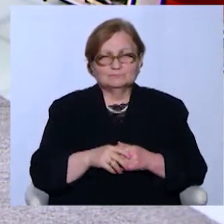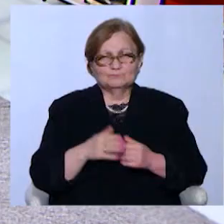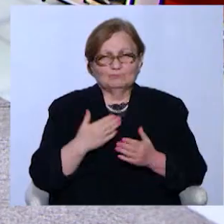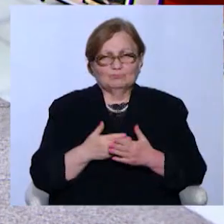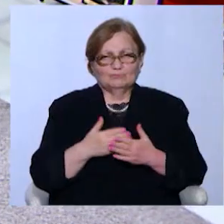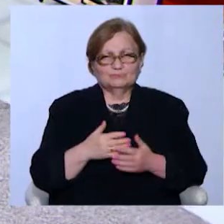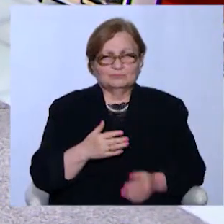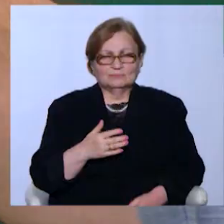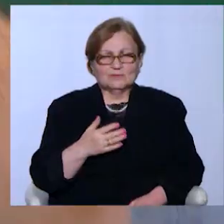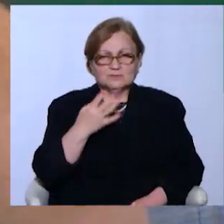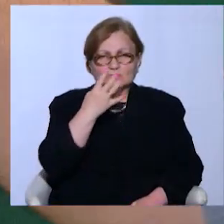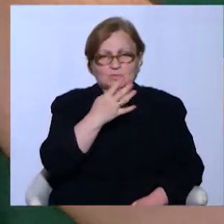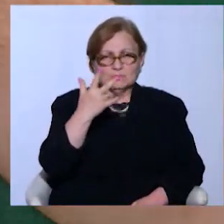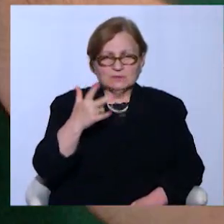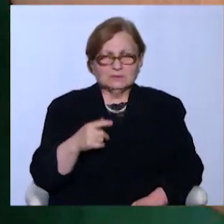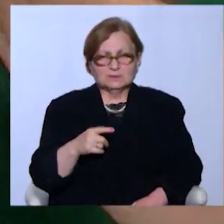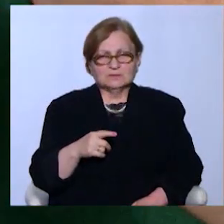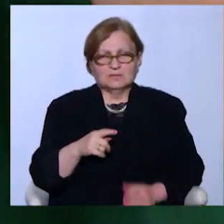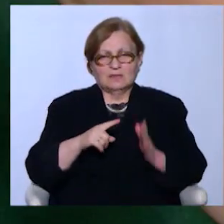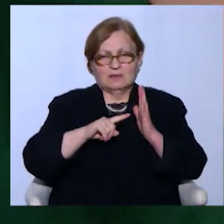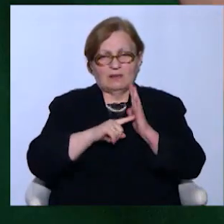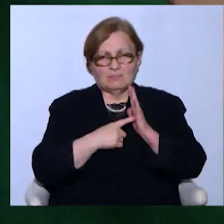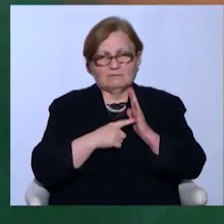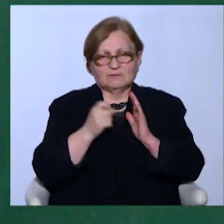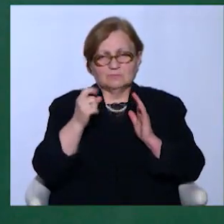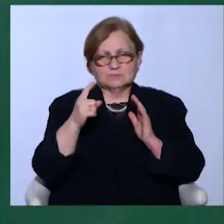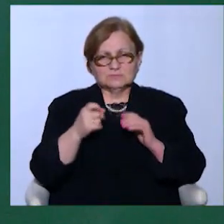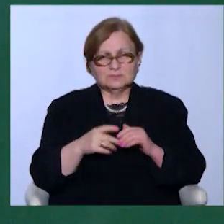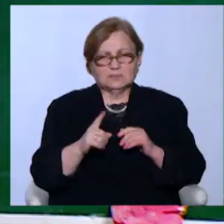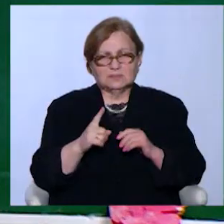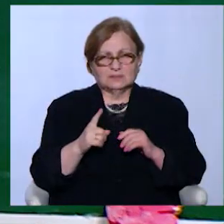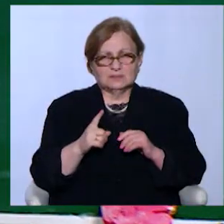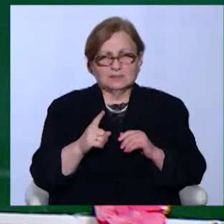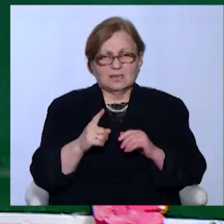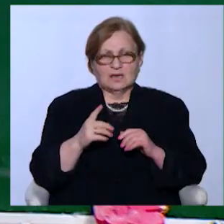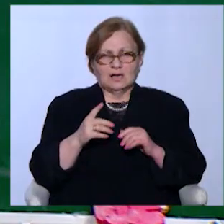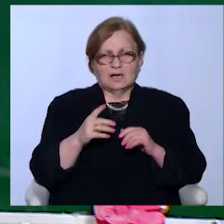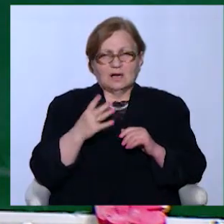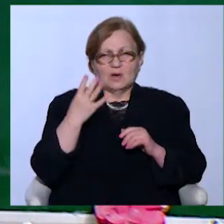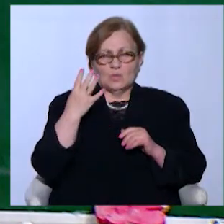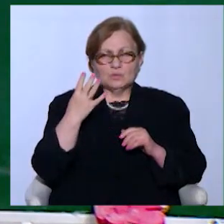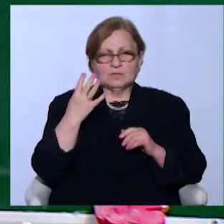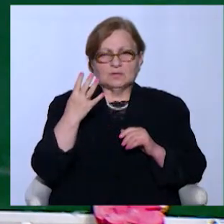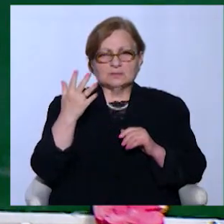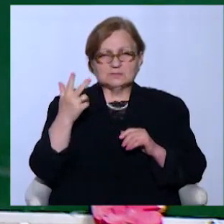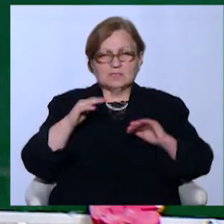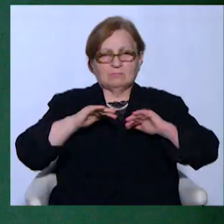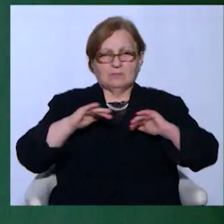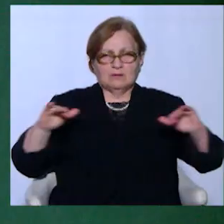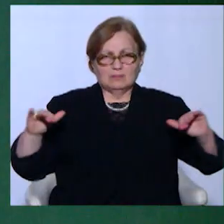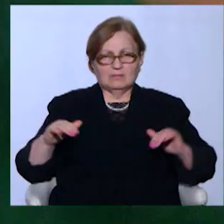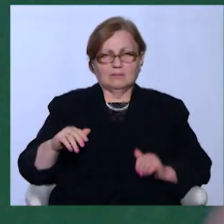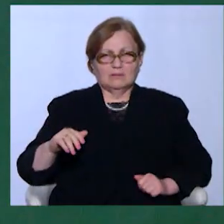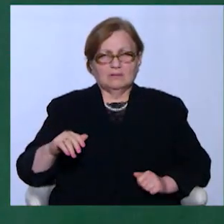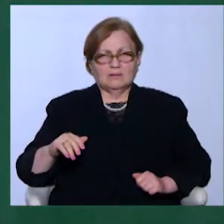მაგალითად 43 გამრავლებული 11-ზე. ესე იგი, რას ვაკეთებ? 4 და 3 უნდა გავწიო აქეთ იქით. აი